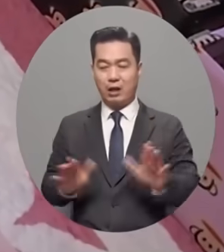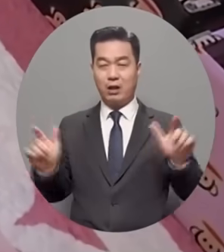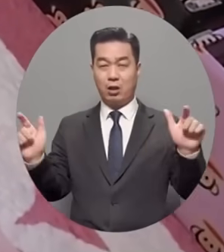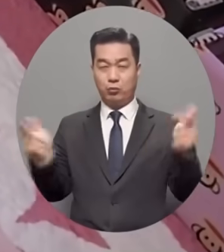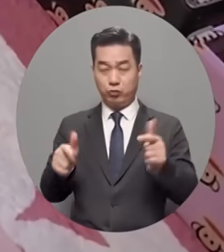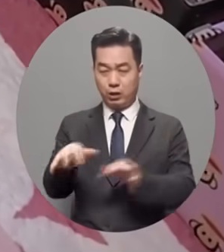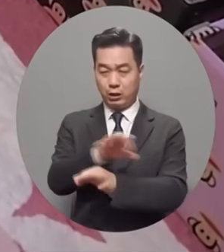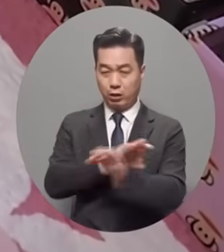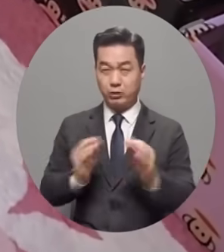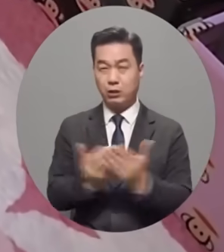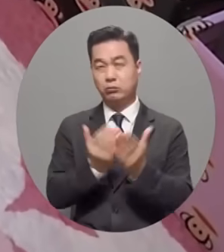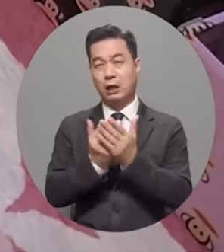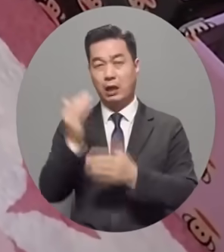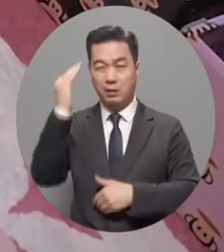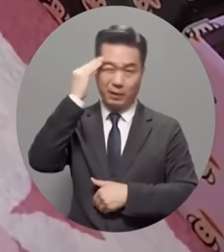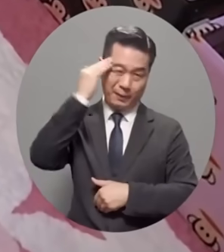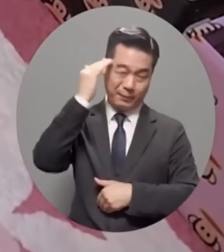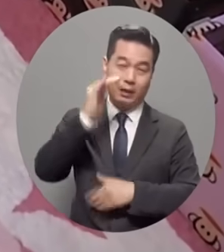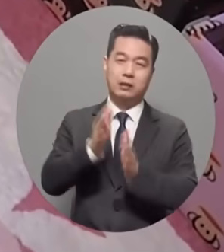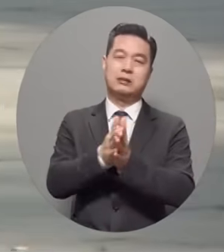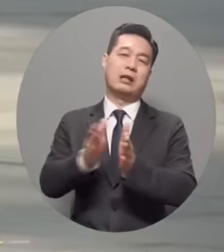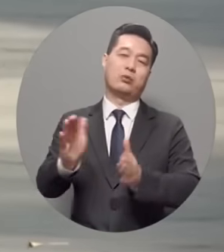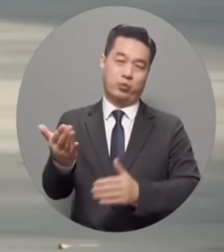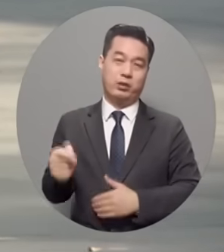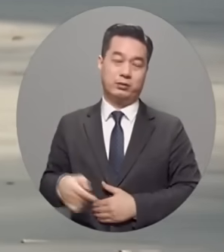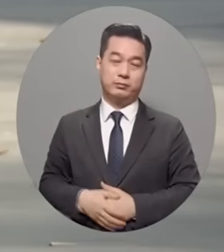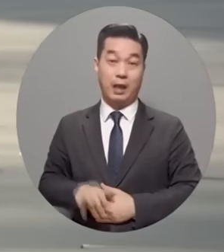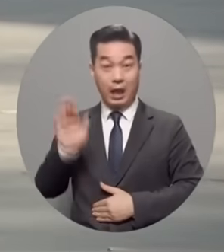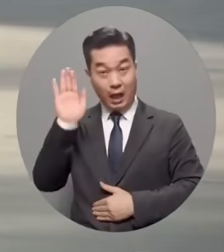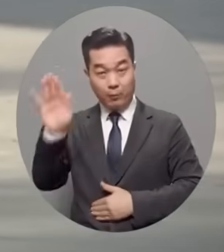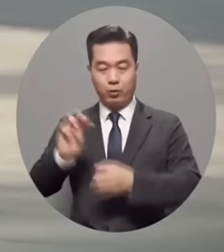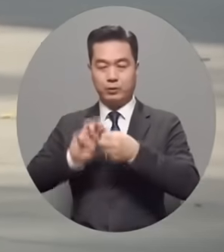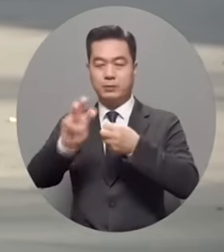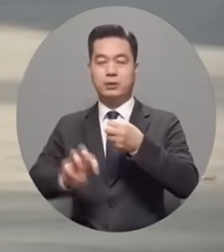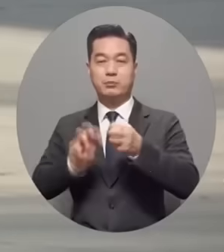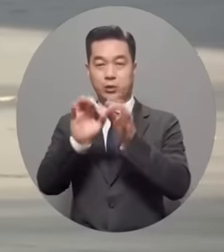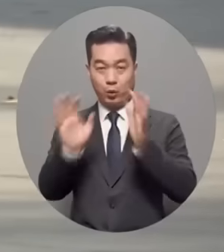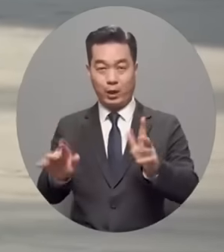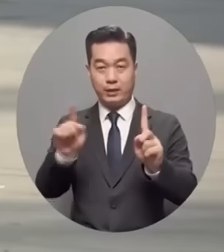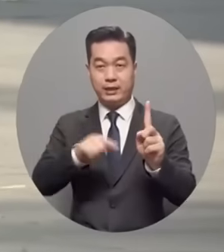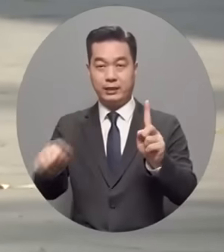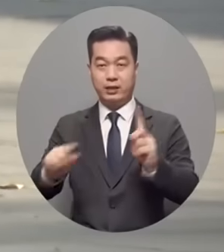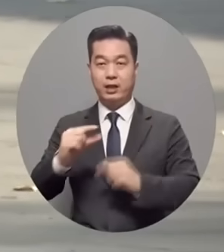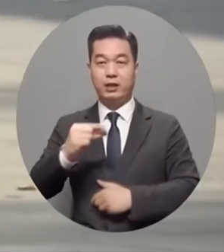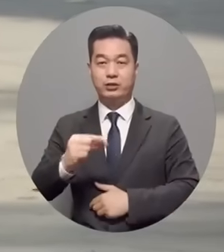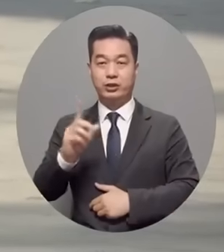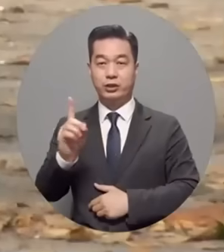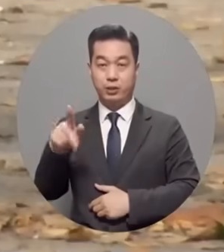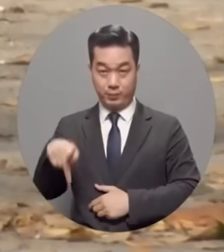경제성장에 가로막는 구간에 진입했습니다. 앞으로 30년 동안 1인당 GDP 증가율이